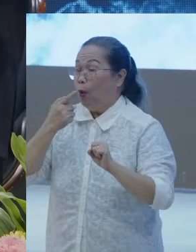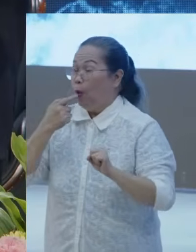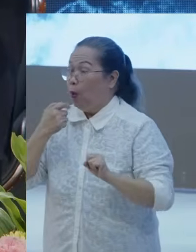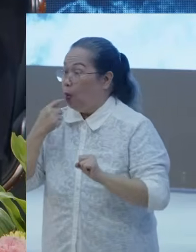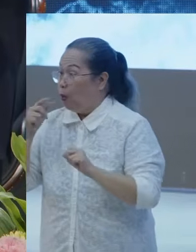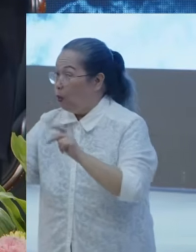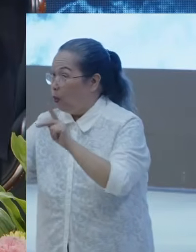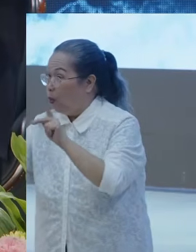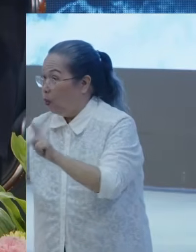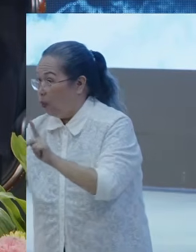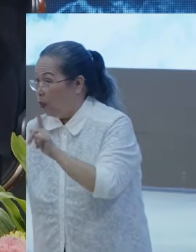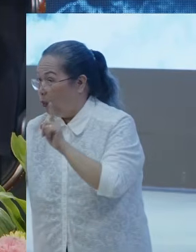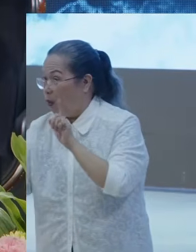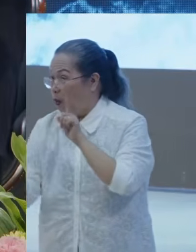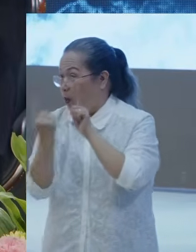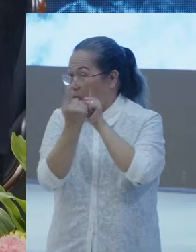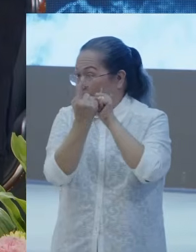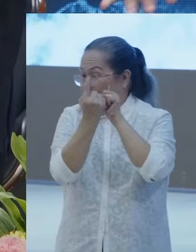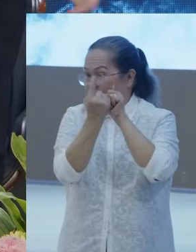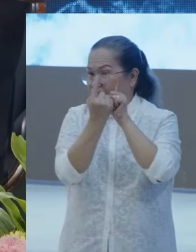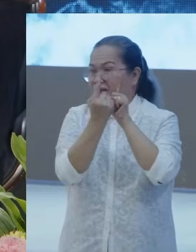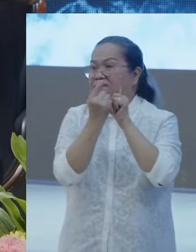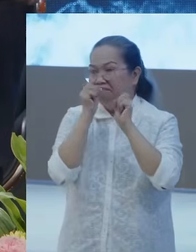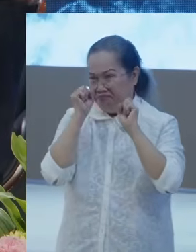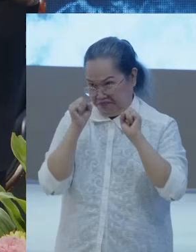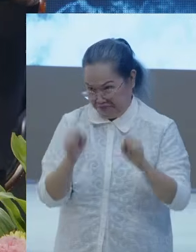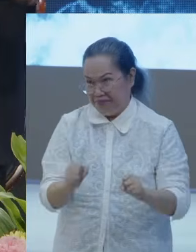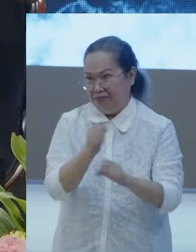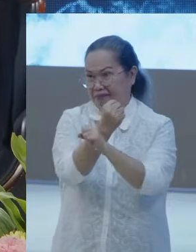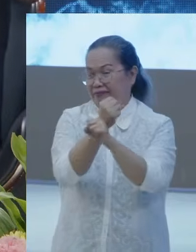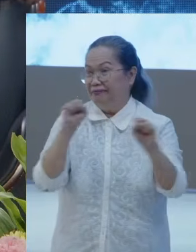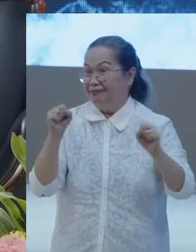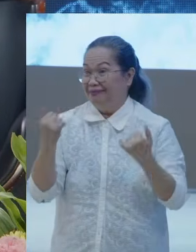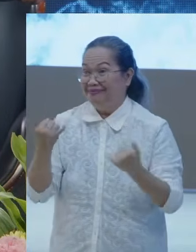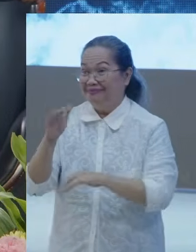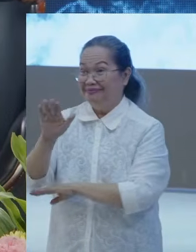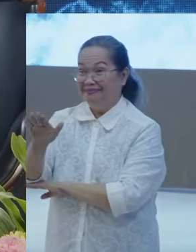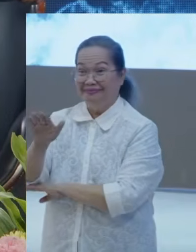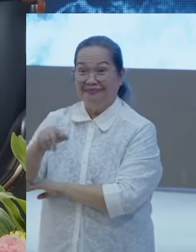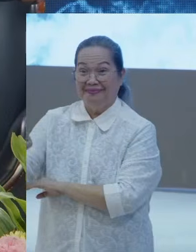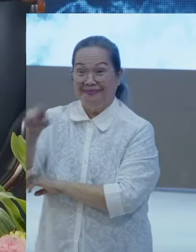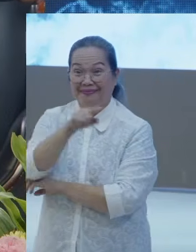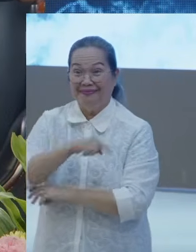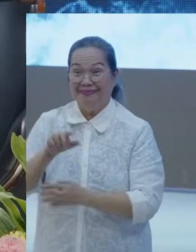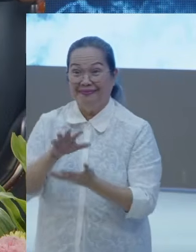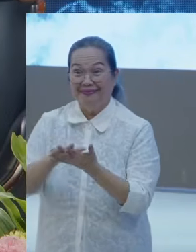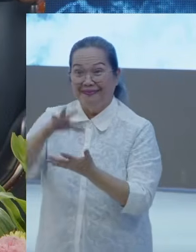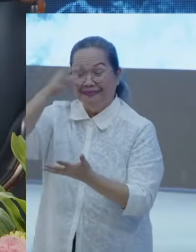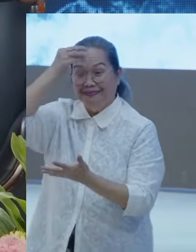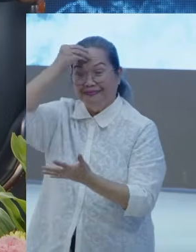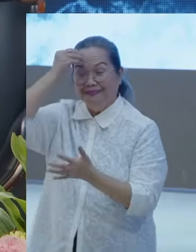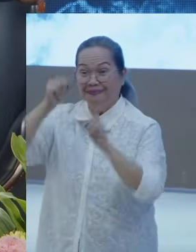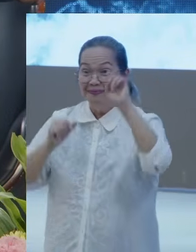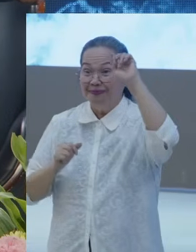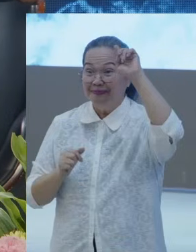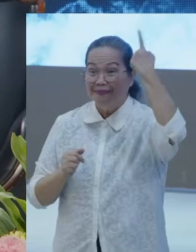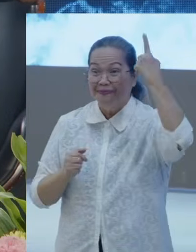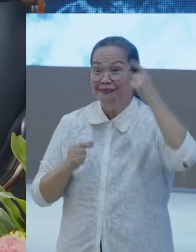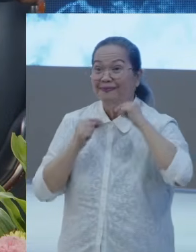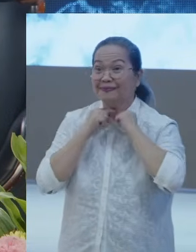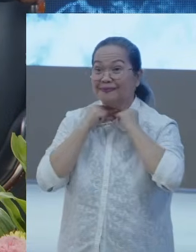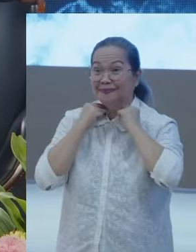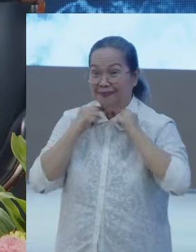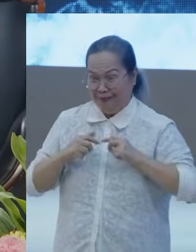Kanya. Pero mga kapatid, sa hapong ito, makikita natin, yung mga pinunong relihiyoso ng